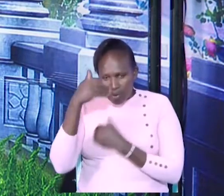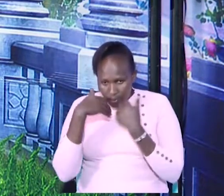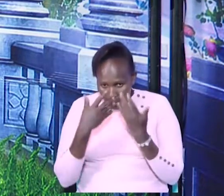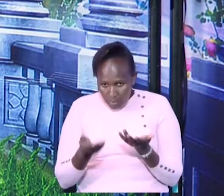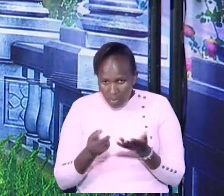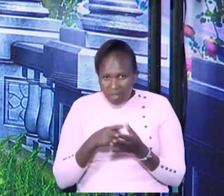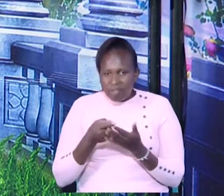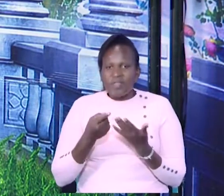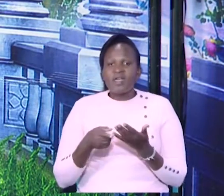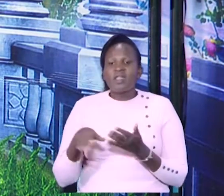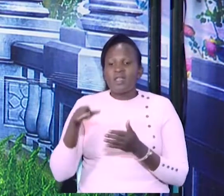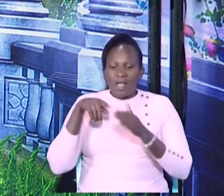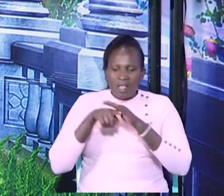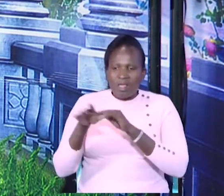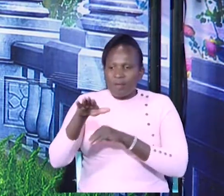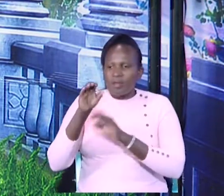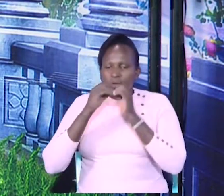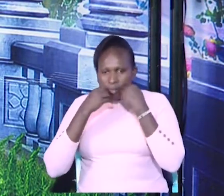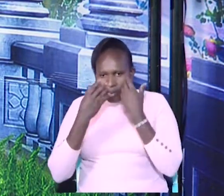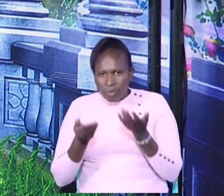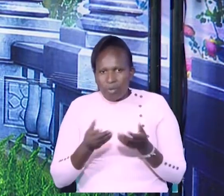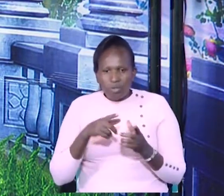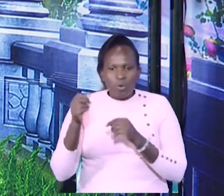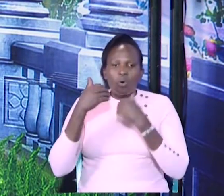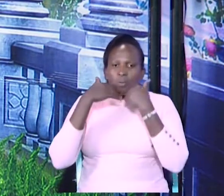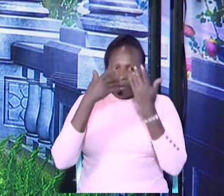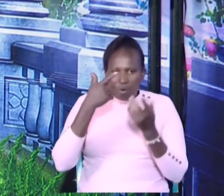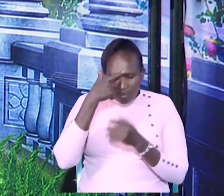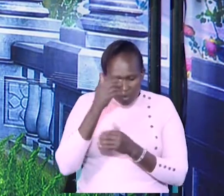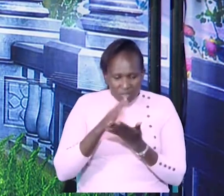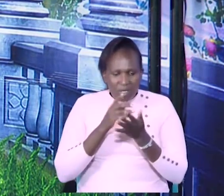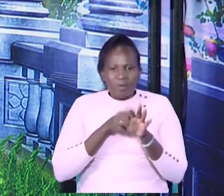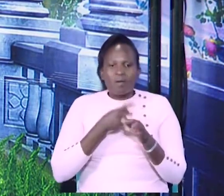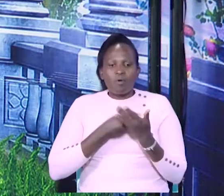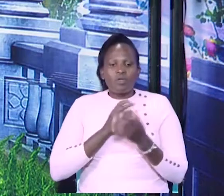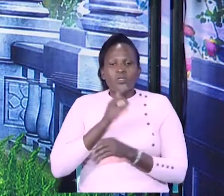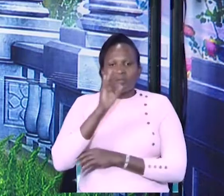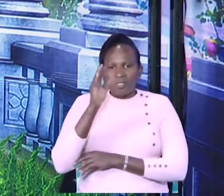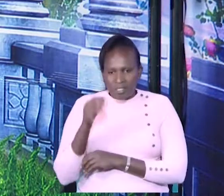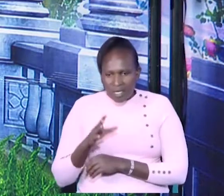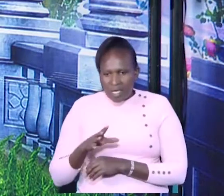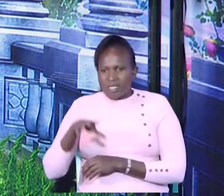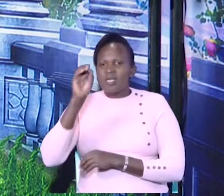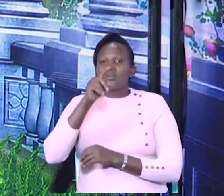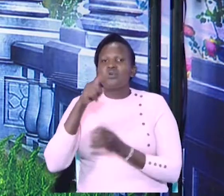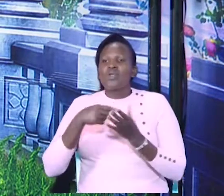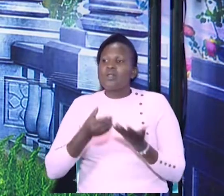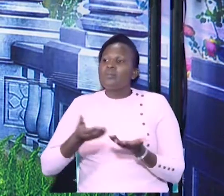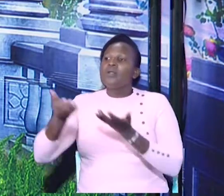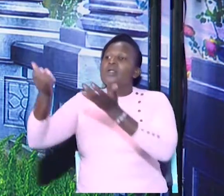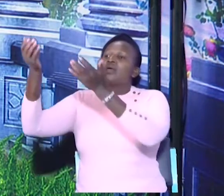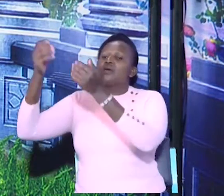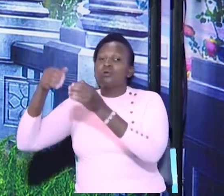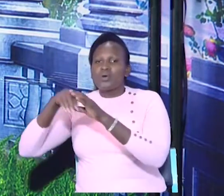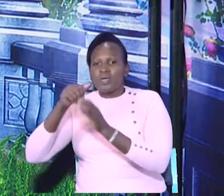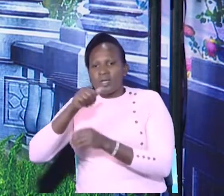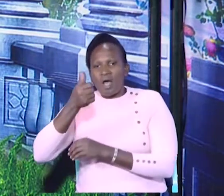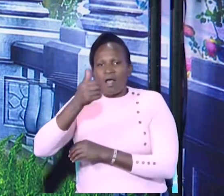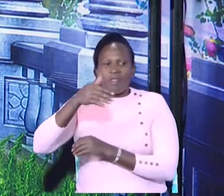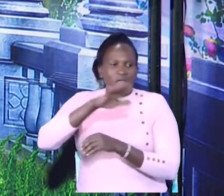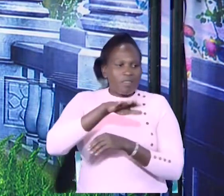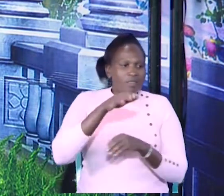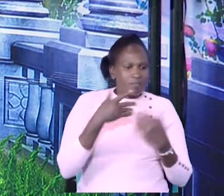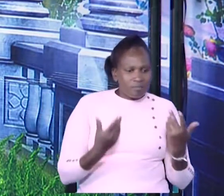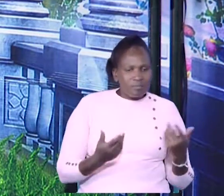kuna sehemu hutaingia, kuna mahali hutaenda, kwa sababu wakati mwingine Roho wa Bwana anakushukua, anakupeleka katika mambo